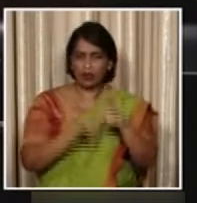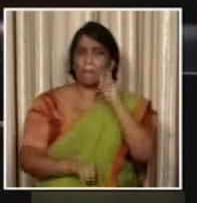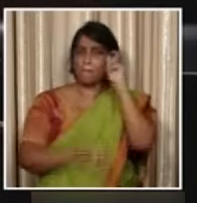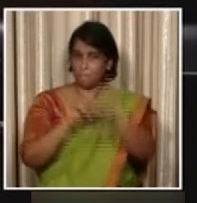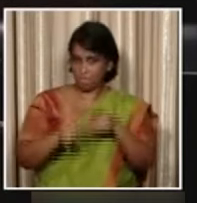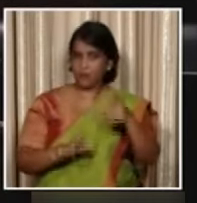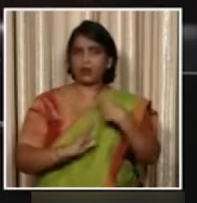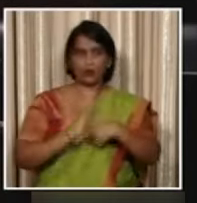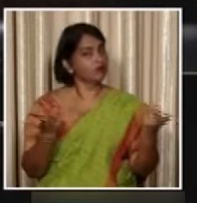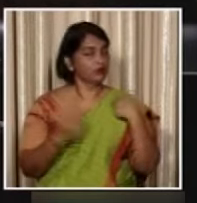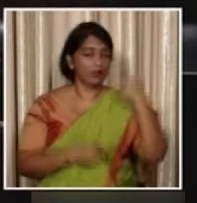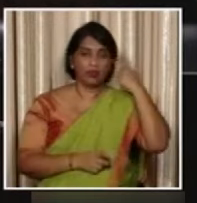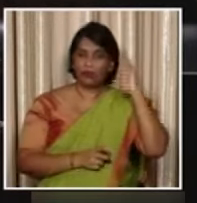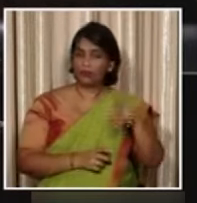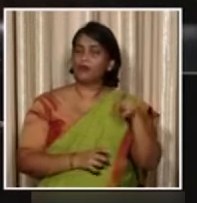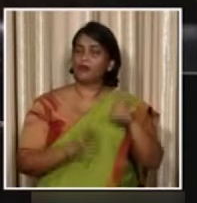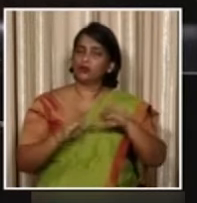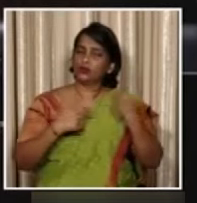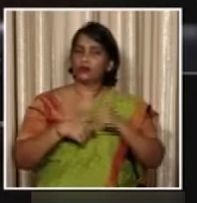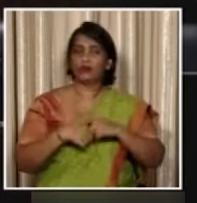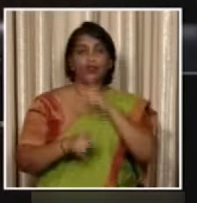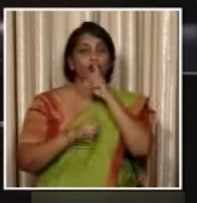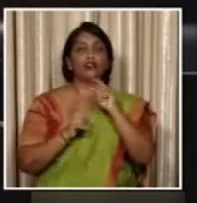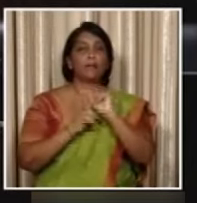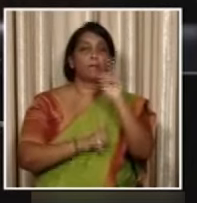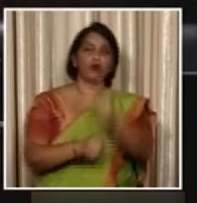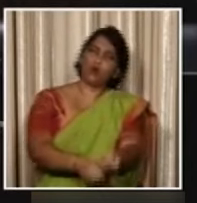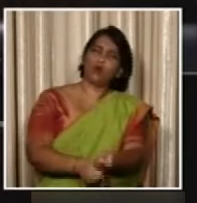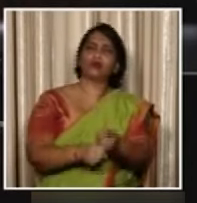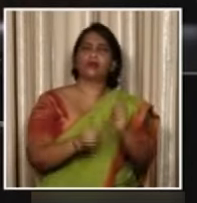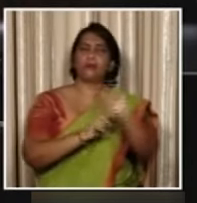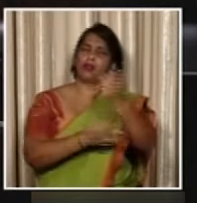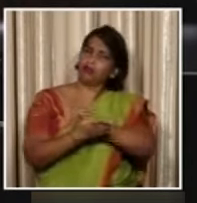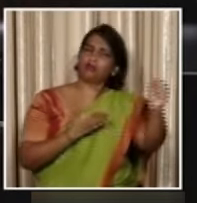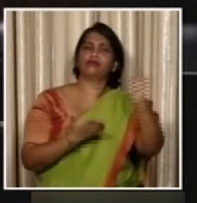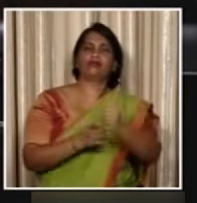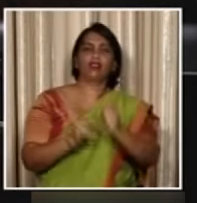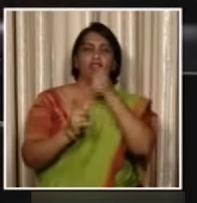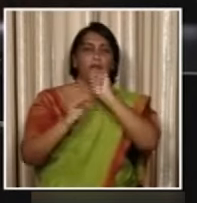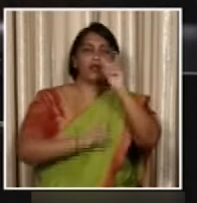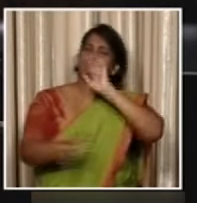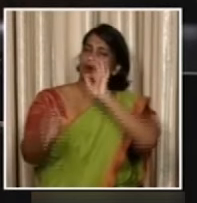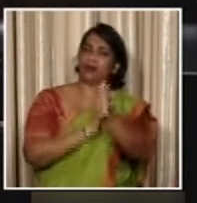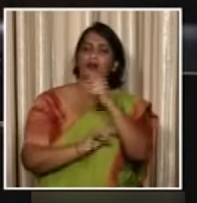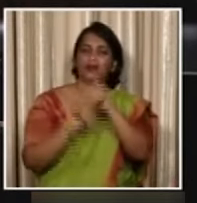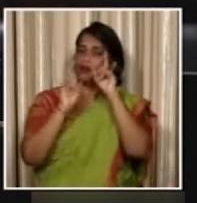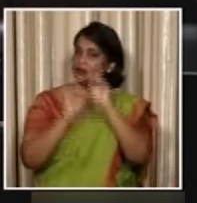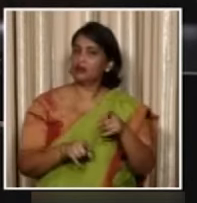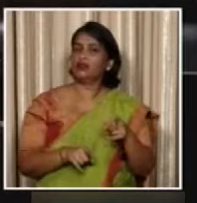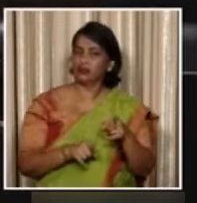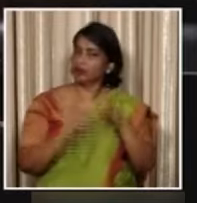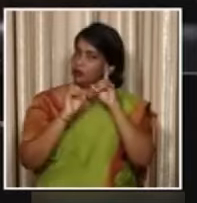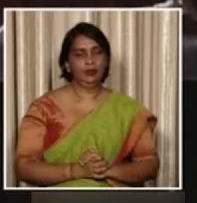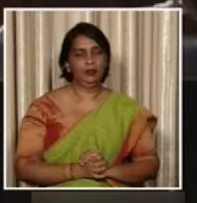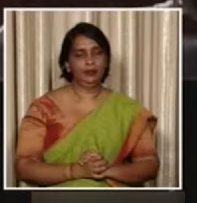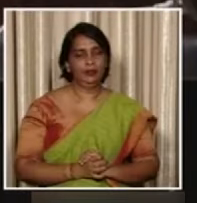මිනිස්සුද මේ රට බාර ගන්න හදන්නේ? මේ ඕනෙලා කතා කරොත් හදන්නේ පාර්ලිමේන්තුර ගන්න, පාර්ලිමේන්තුව කුඩු කරන්න, පාර්ලිමේන්තුව කිරි දියන්න. ඉතින්